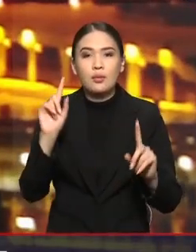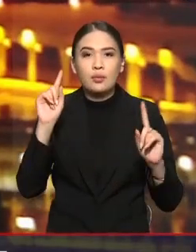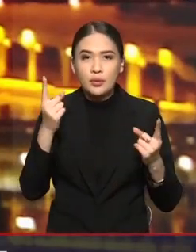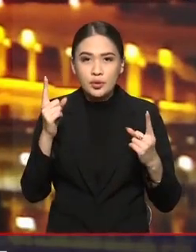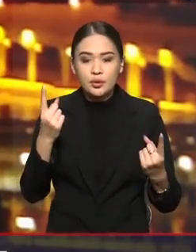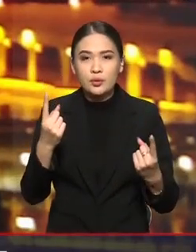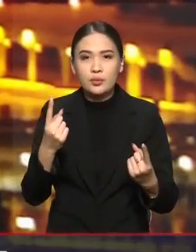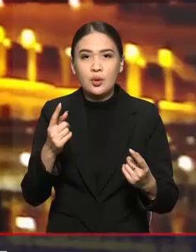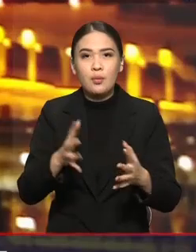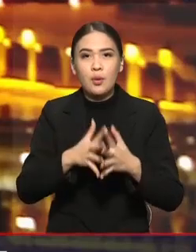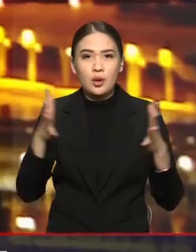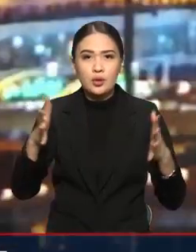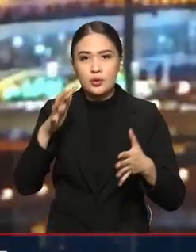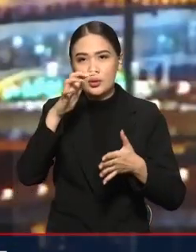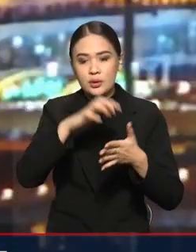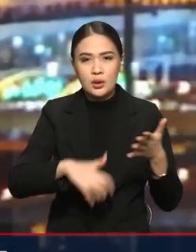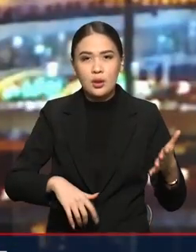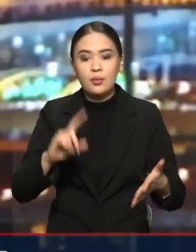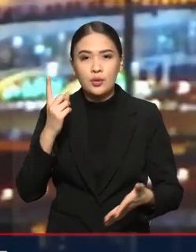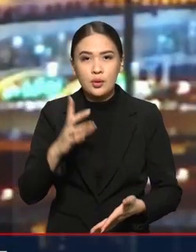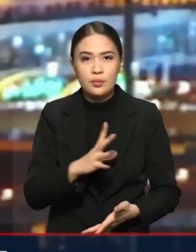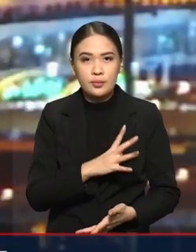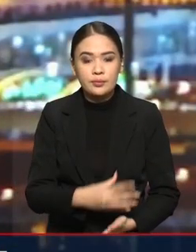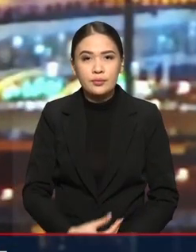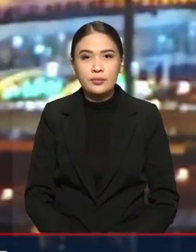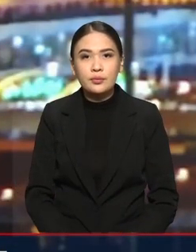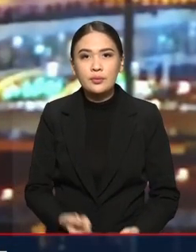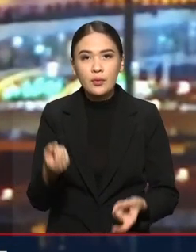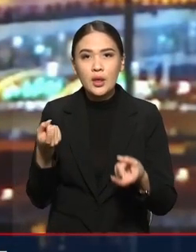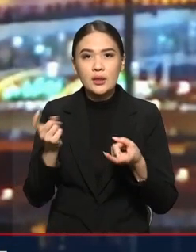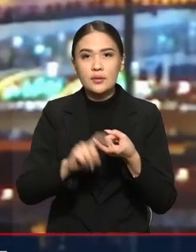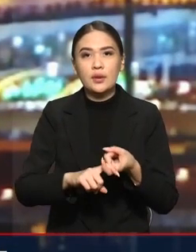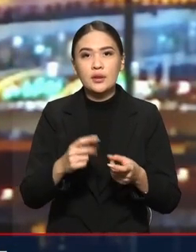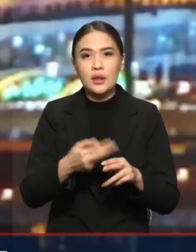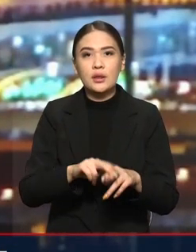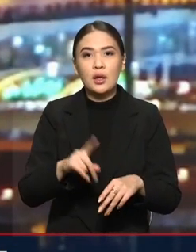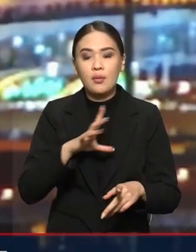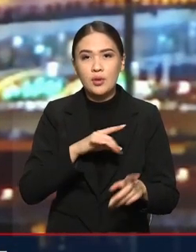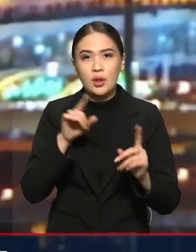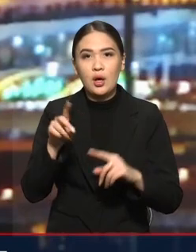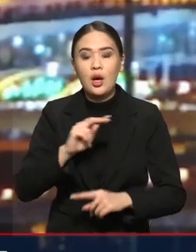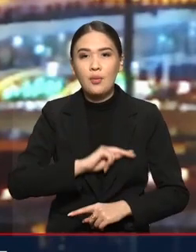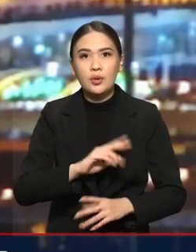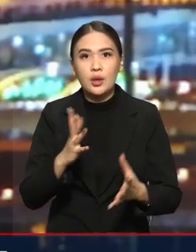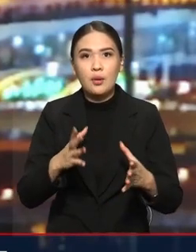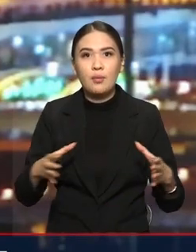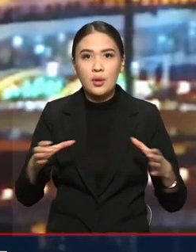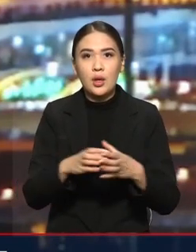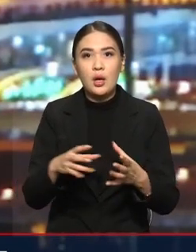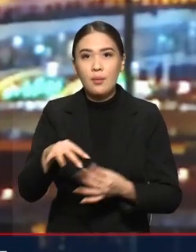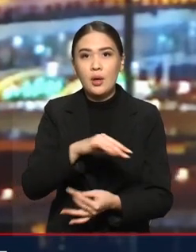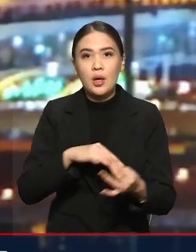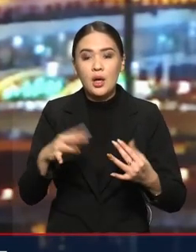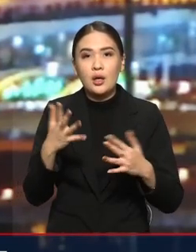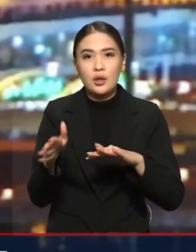такую большую сни Ну в первую очередь это связано с той работой именно в рамках переговорного процесса которая